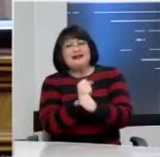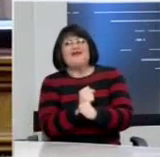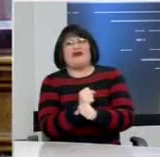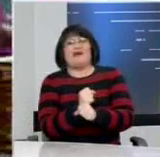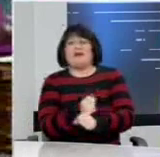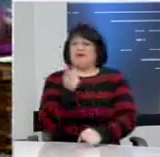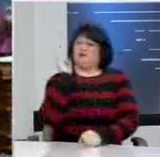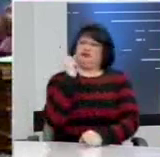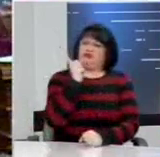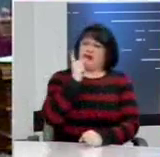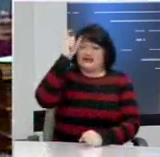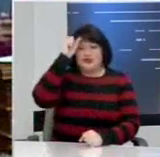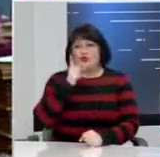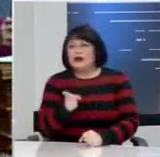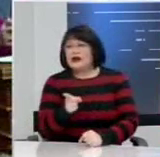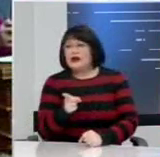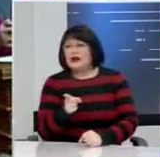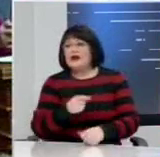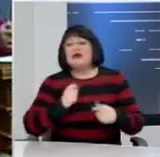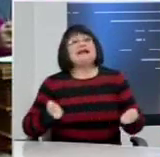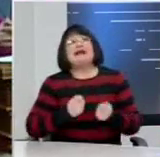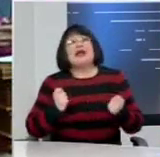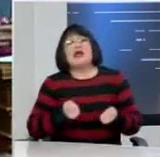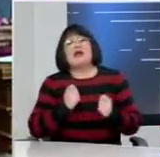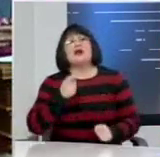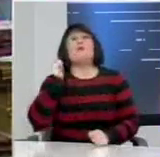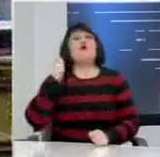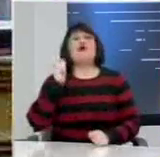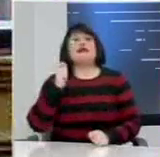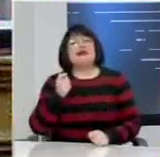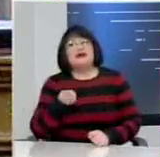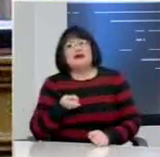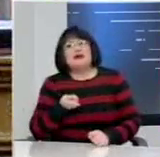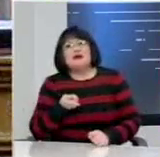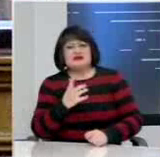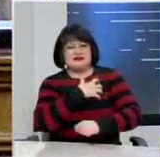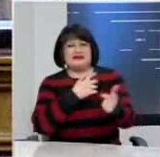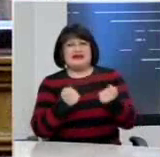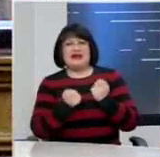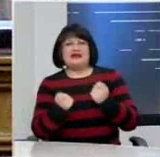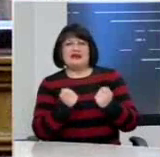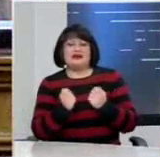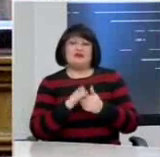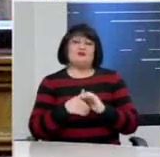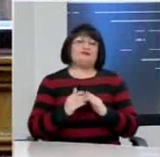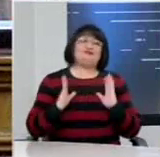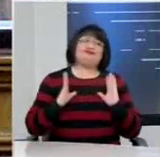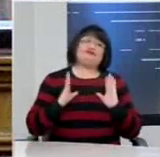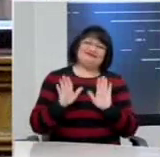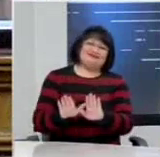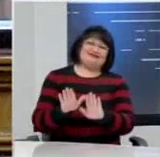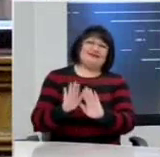Ιούνιο και να ακολουθεί μια πολιτική, μια στρατηγική της αδράνειας και του